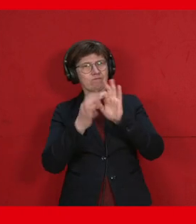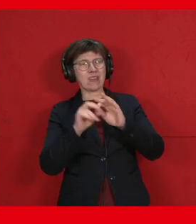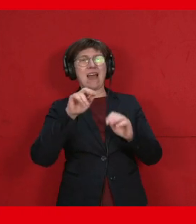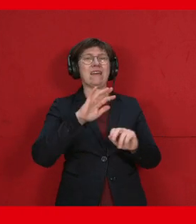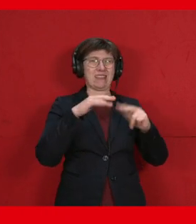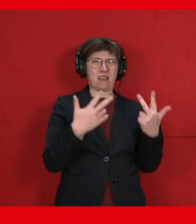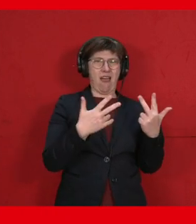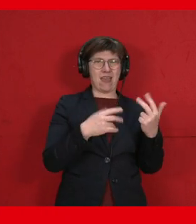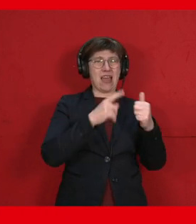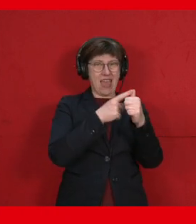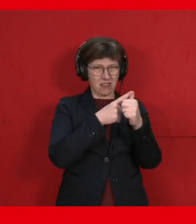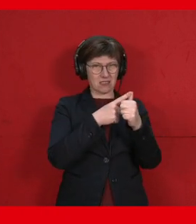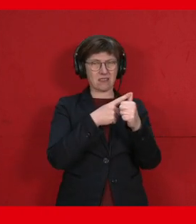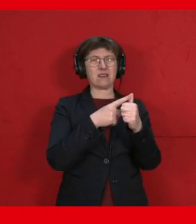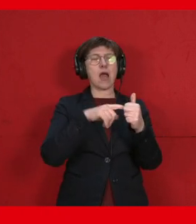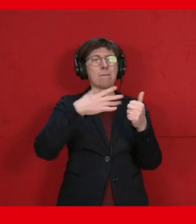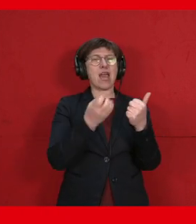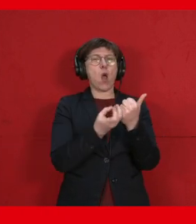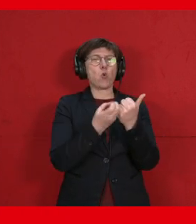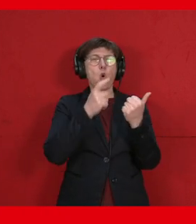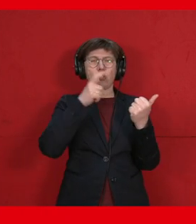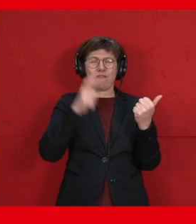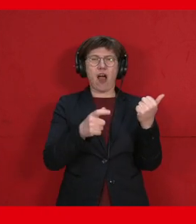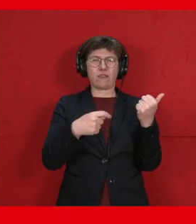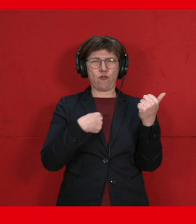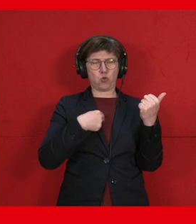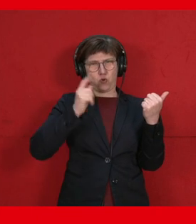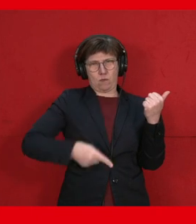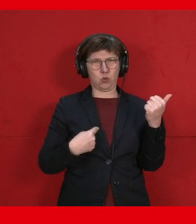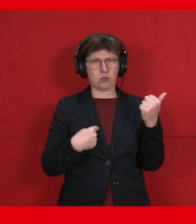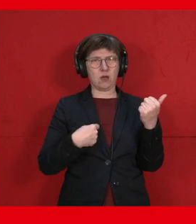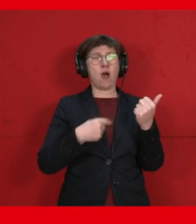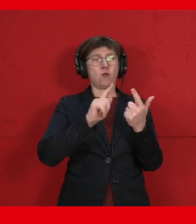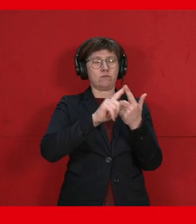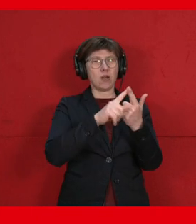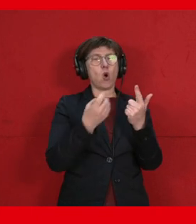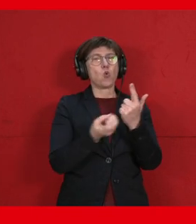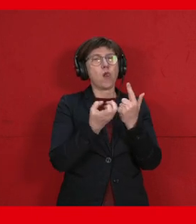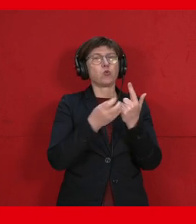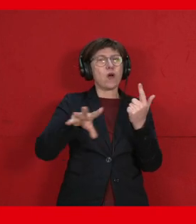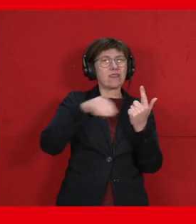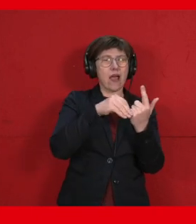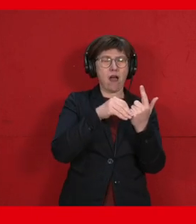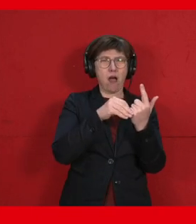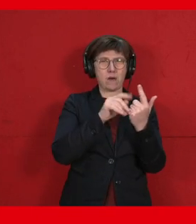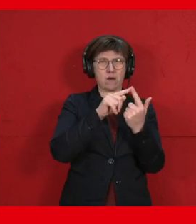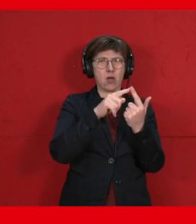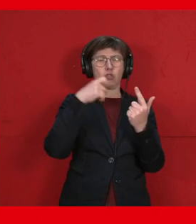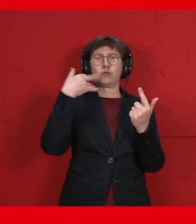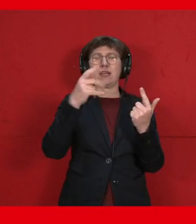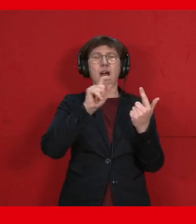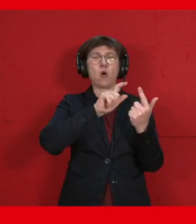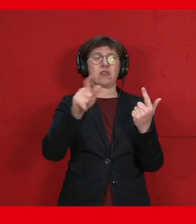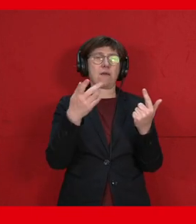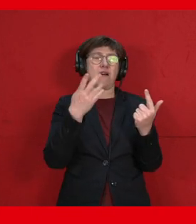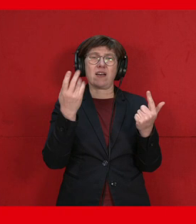Wir brauchen erstens mehr ökologische Verantwortung. Wir brauchen aber auch eine stärkere Kultur der Teilhabe. Wir werden sicherlich nachher noch auch